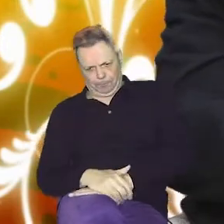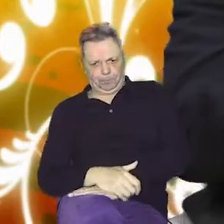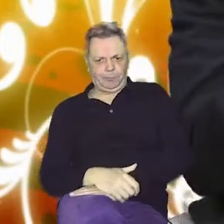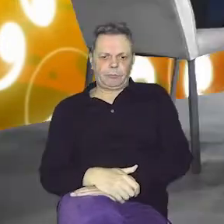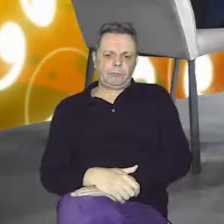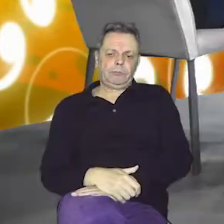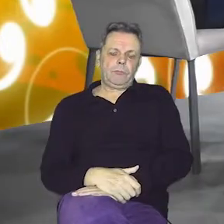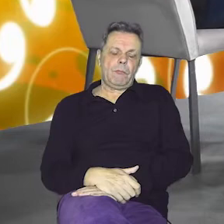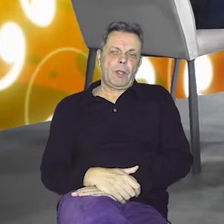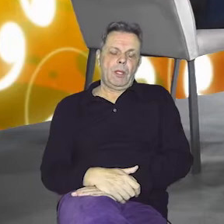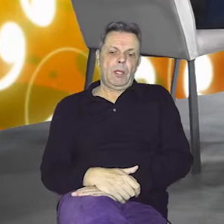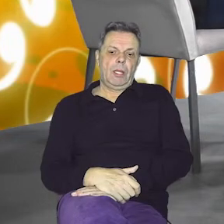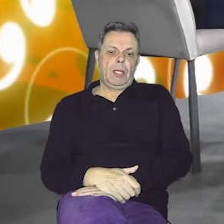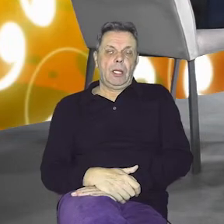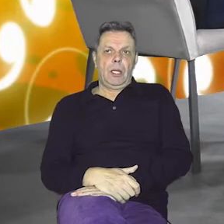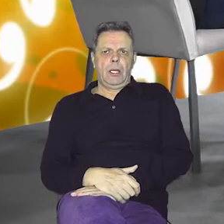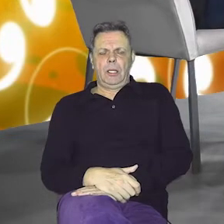problemi. Zapravo,